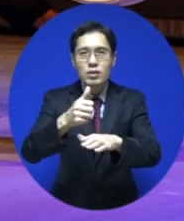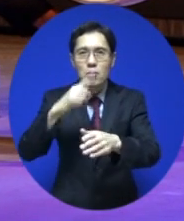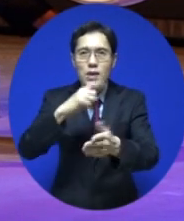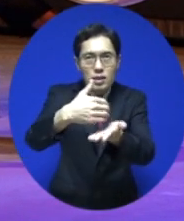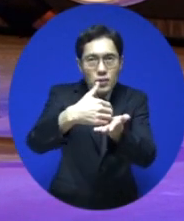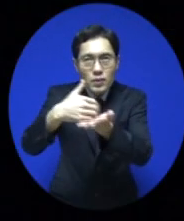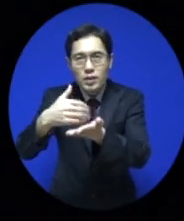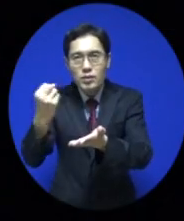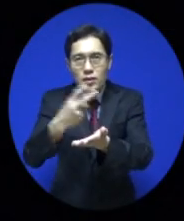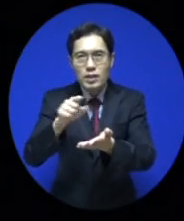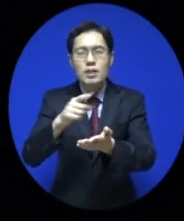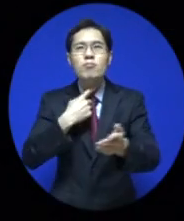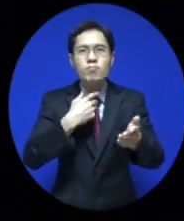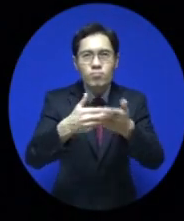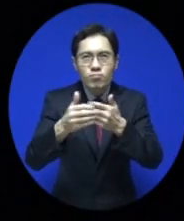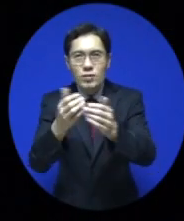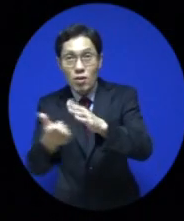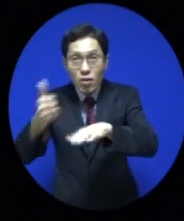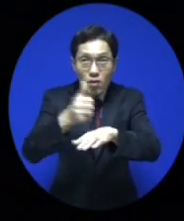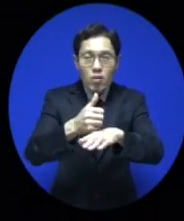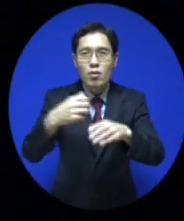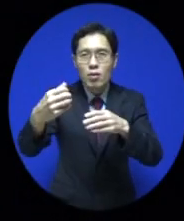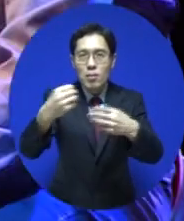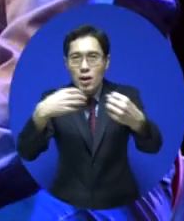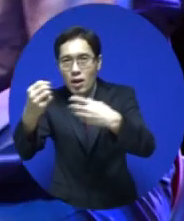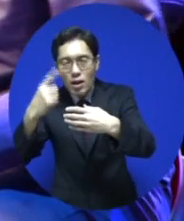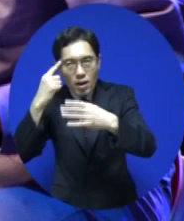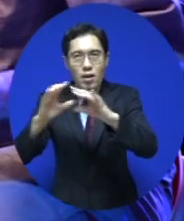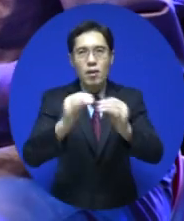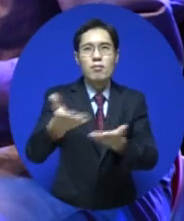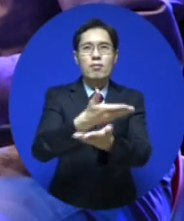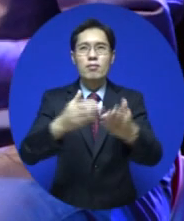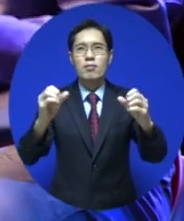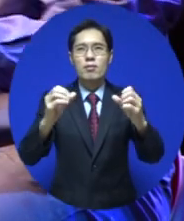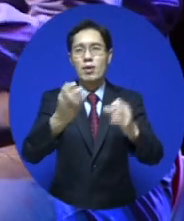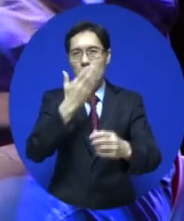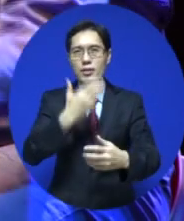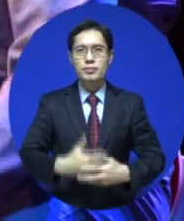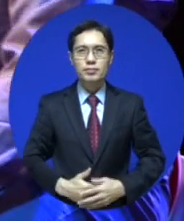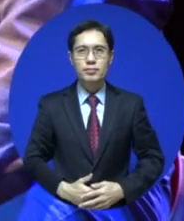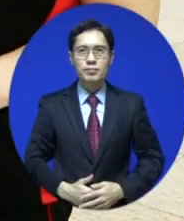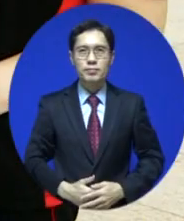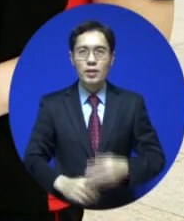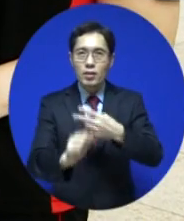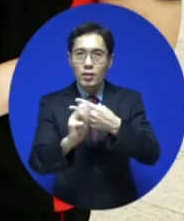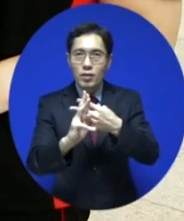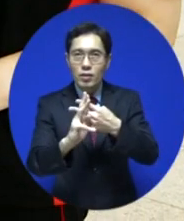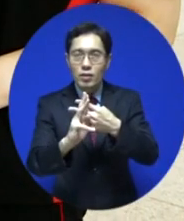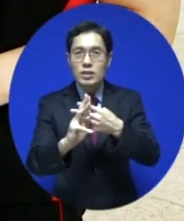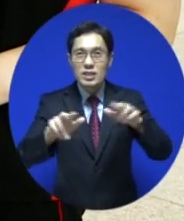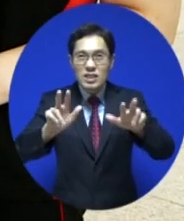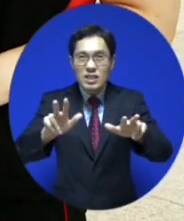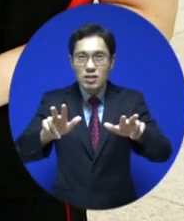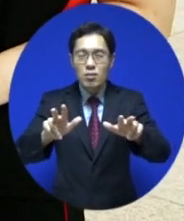현실적인 조언과 자신의 성공담을 공유하면서 후배들을 격려하고 공감하는 소통의 시간이었습니다. 중3이면